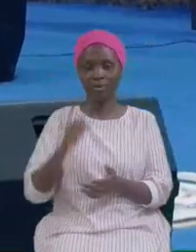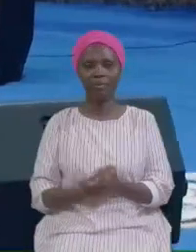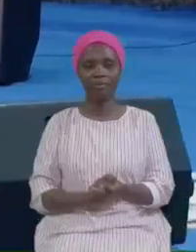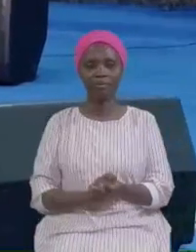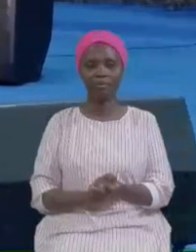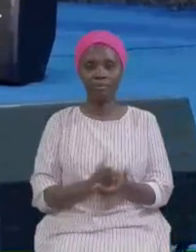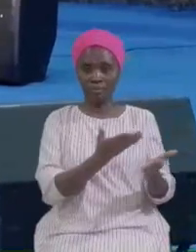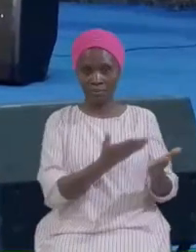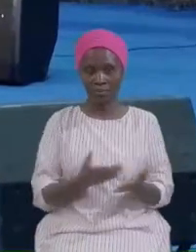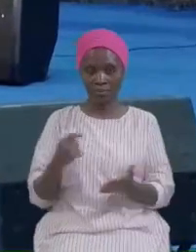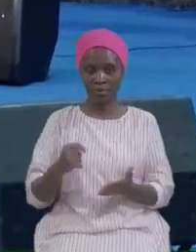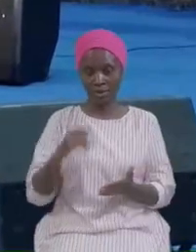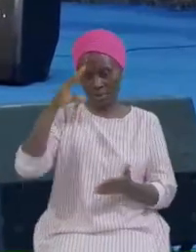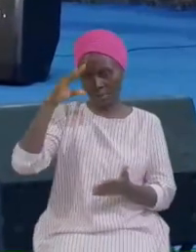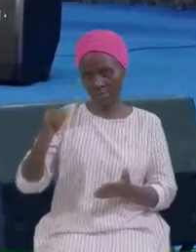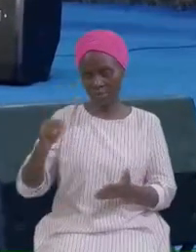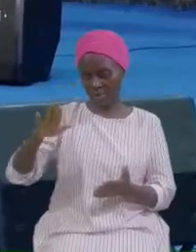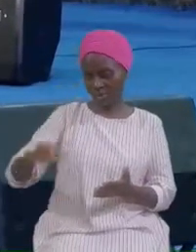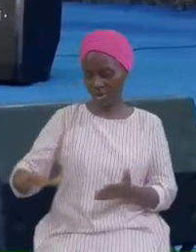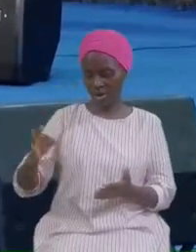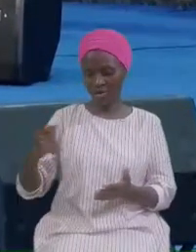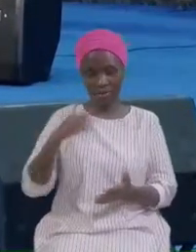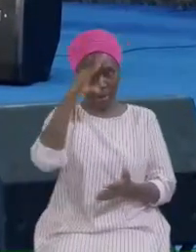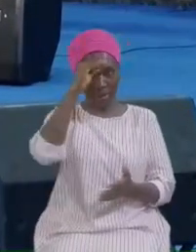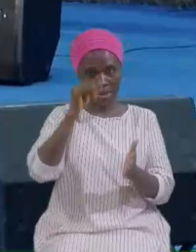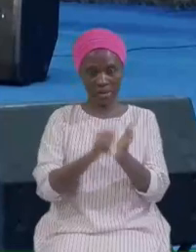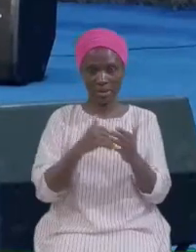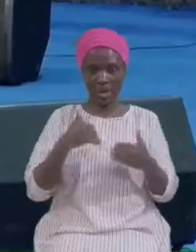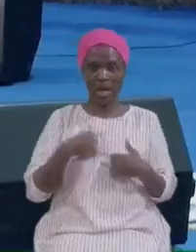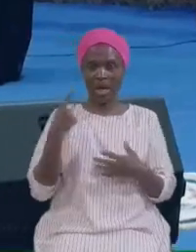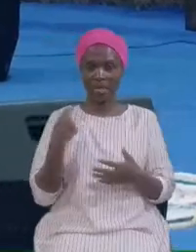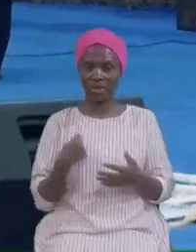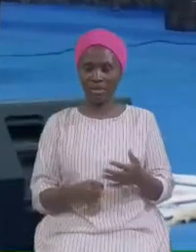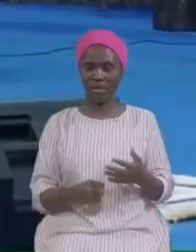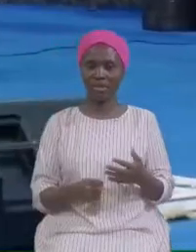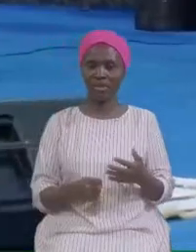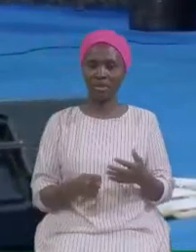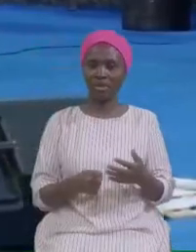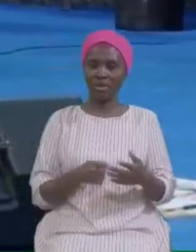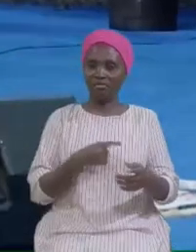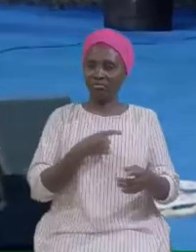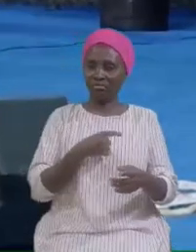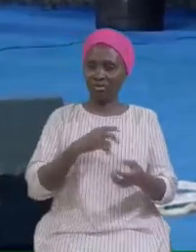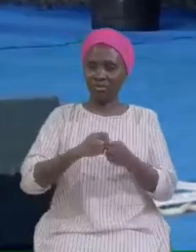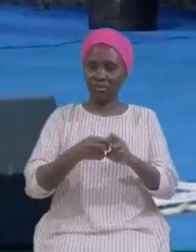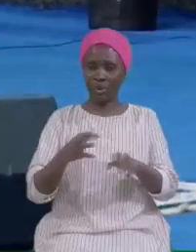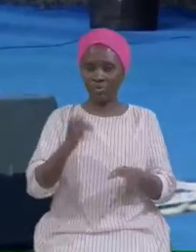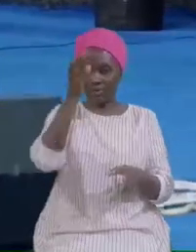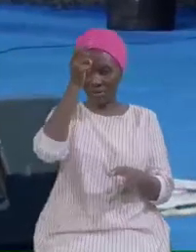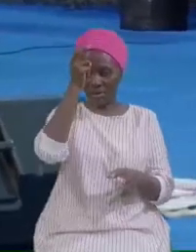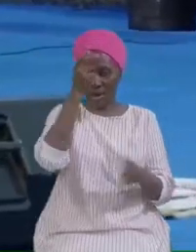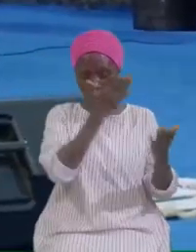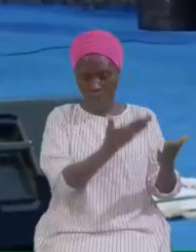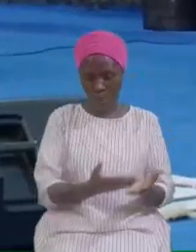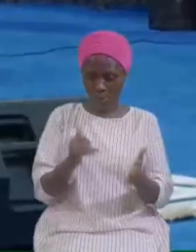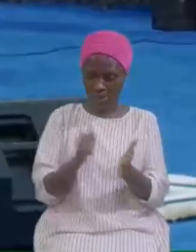Ils amenaient le garçon, l'enfant qui était tourmenté. On lui amena, on amena à Jésus.